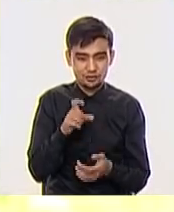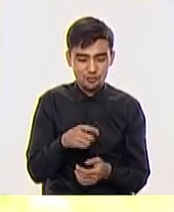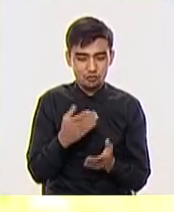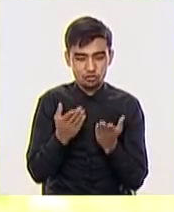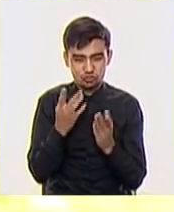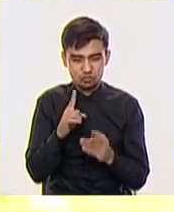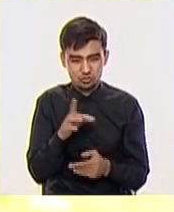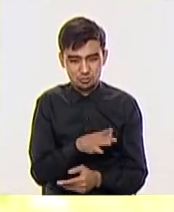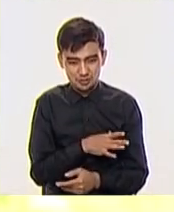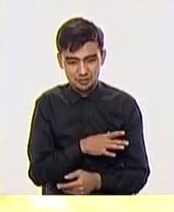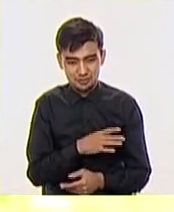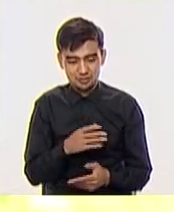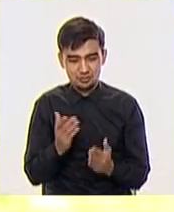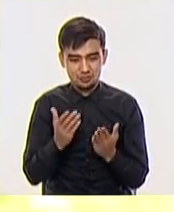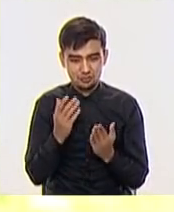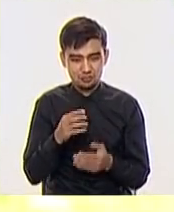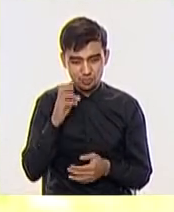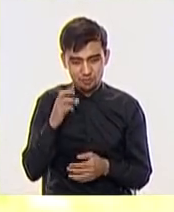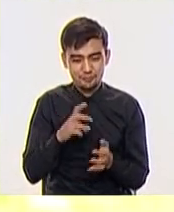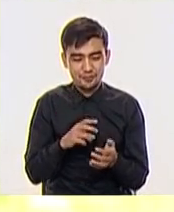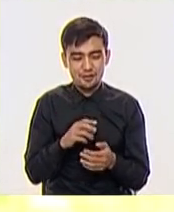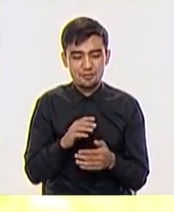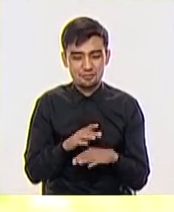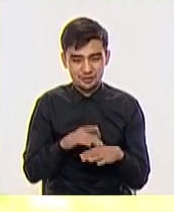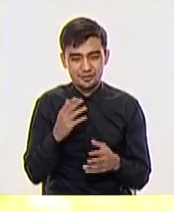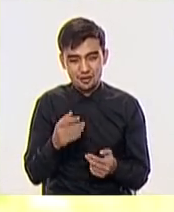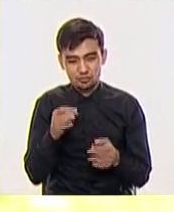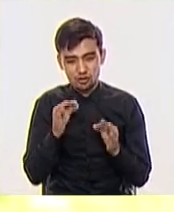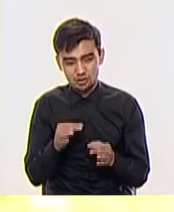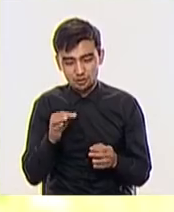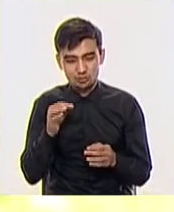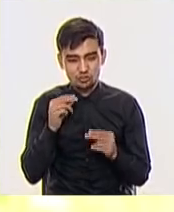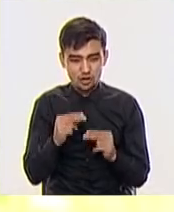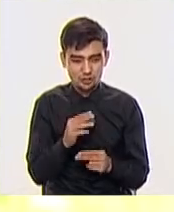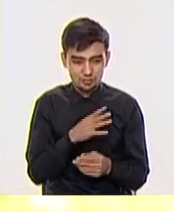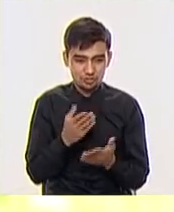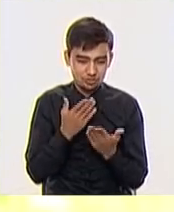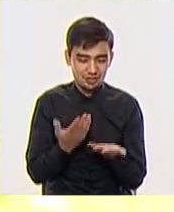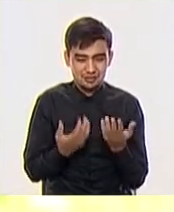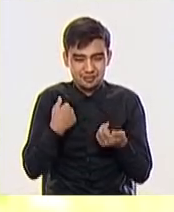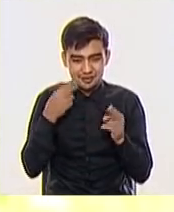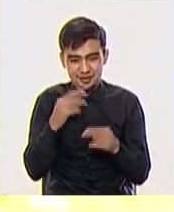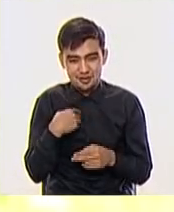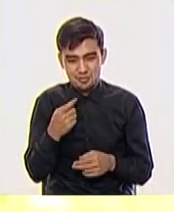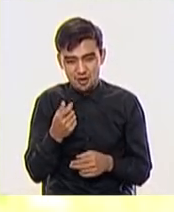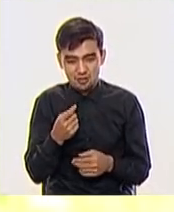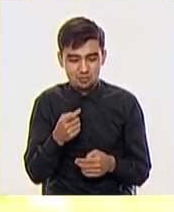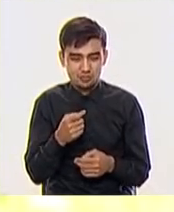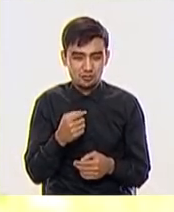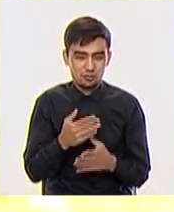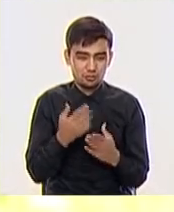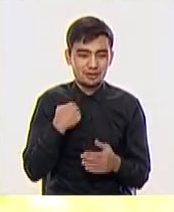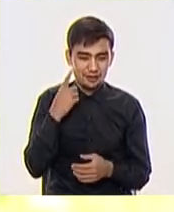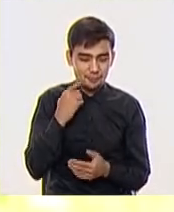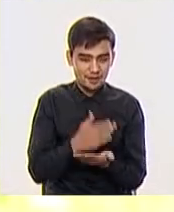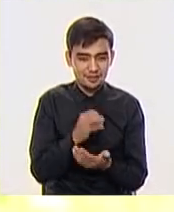оқыды. Құдай өз кешінен ол тура оқыды ма, тура оқымады ма, бірақ енді азды көпті білетініміз бар ғой енді.